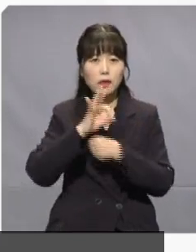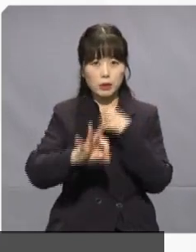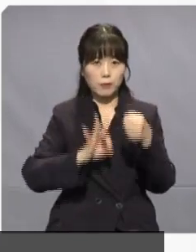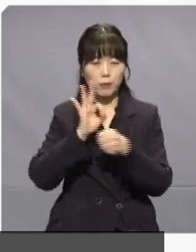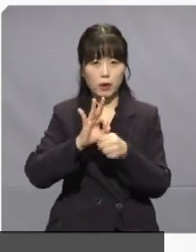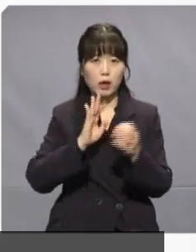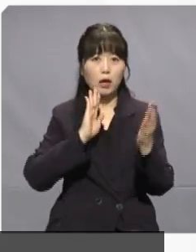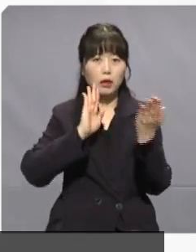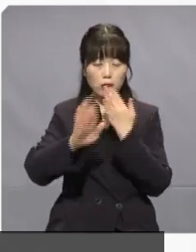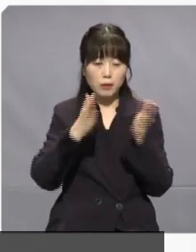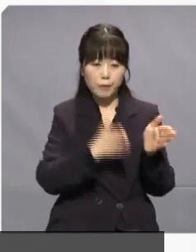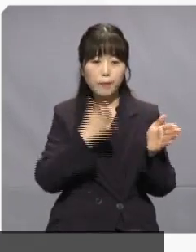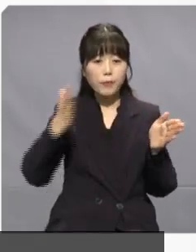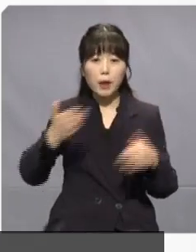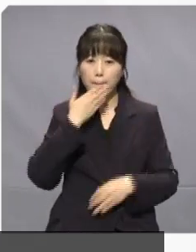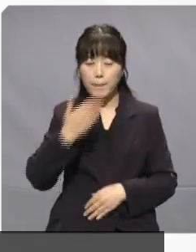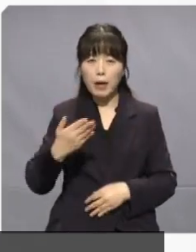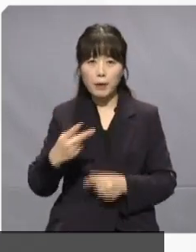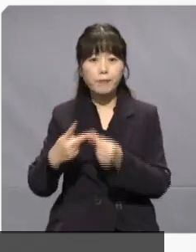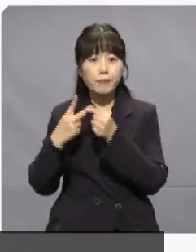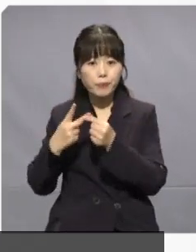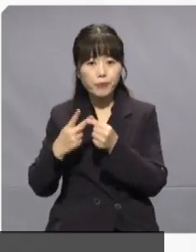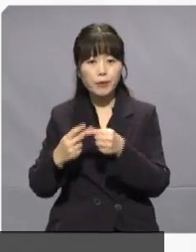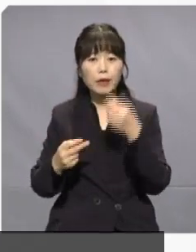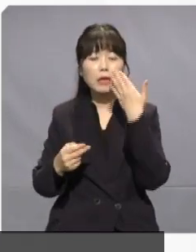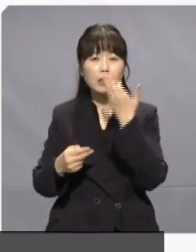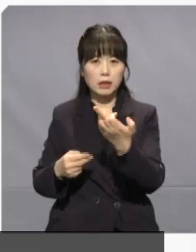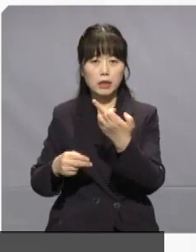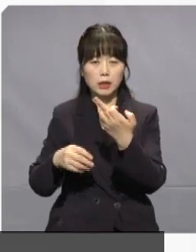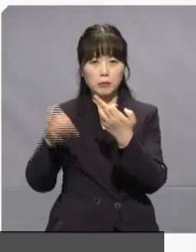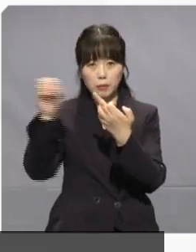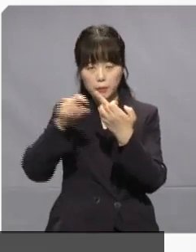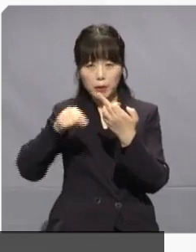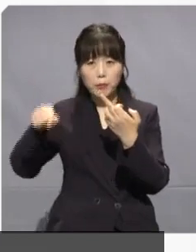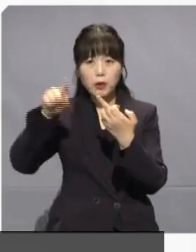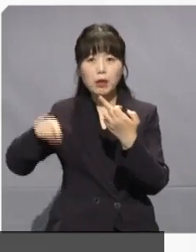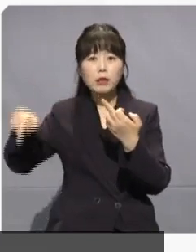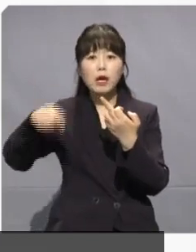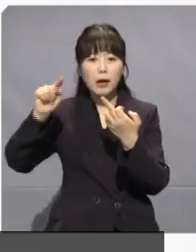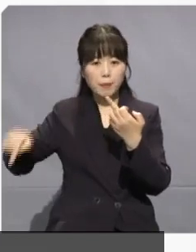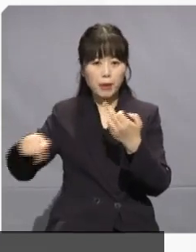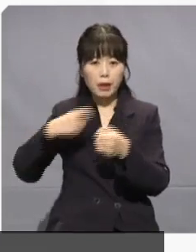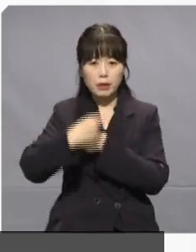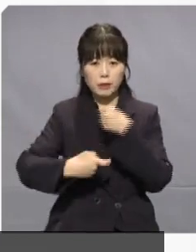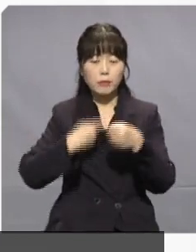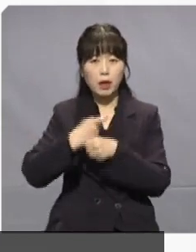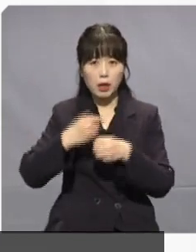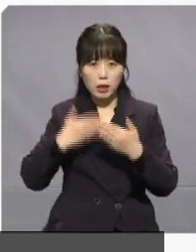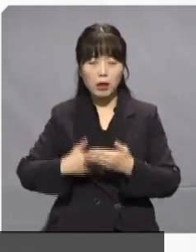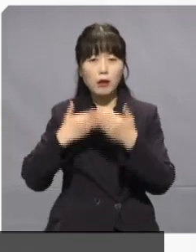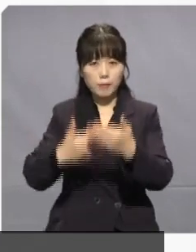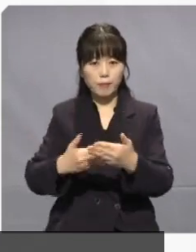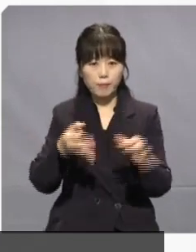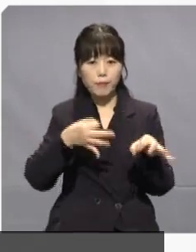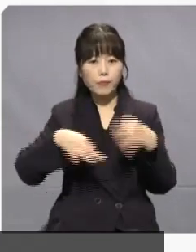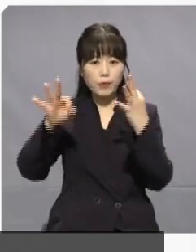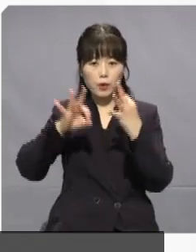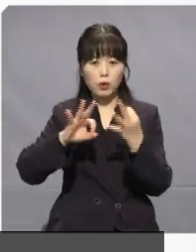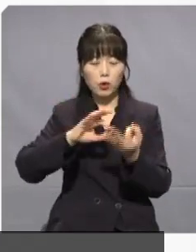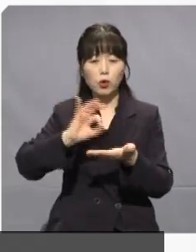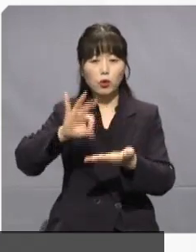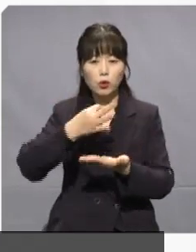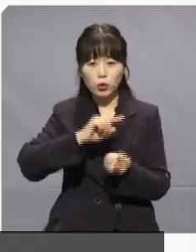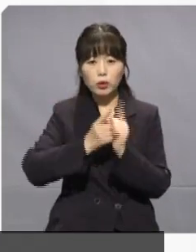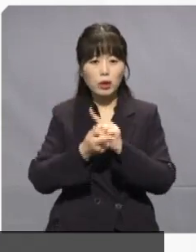이상이 연장이 된다는 거죠 이안은 12% 플러스알파 10년에 걸쳐 단계적입니다 소득